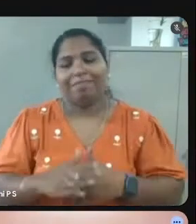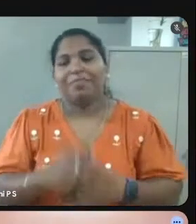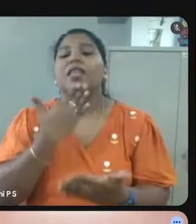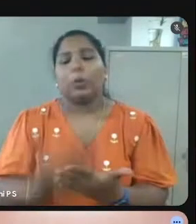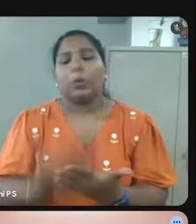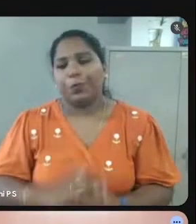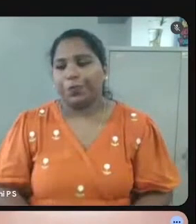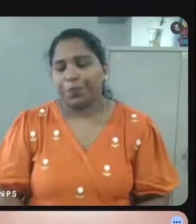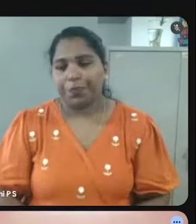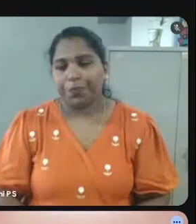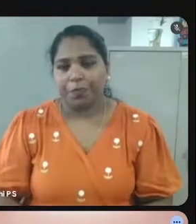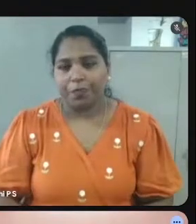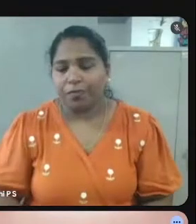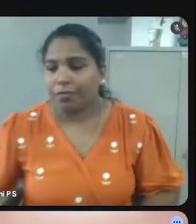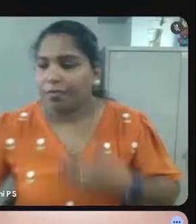യു.